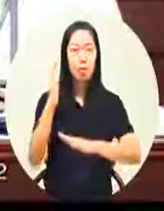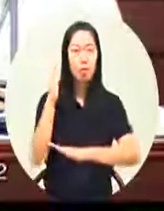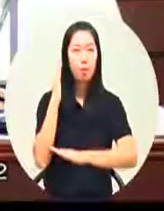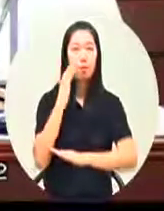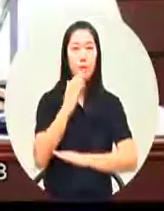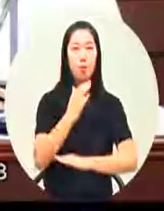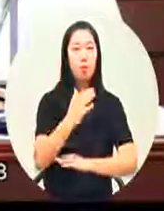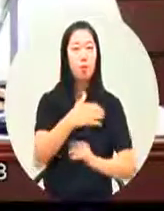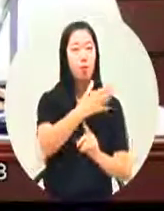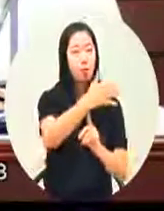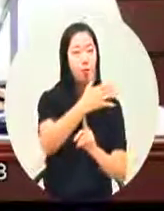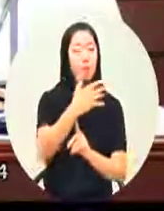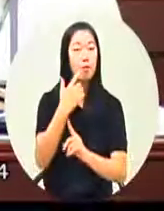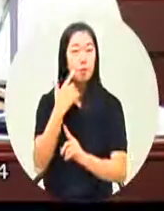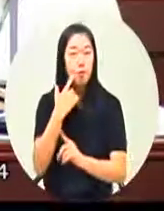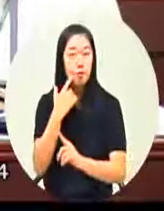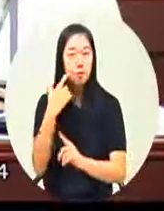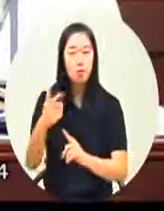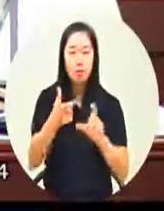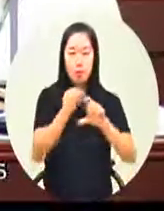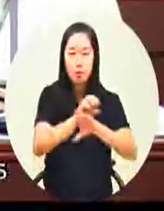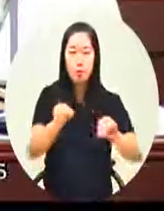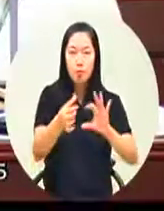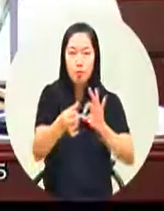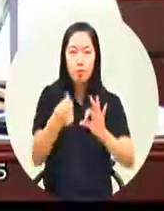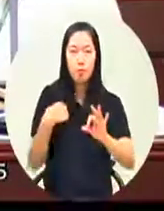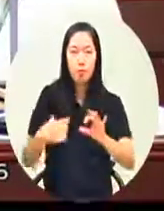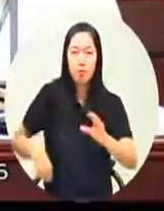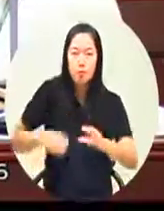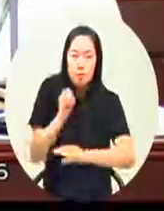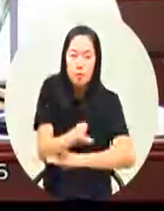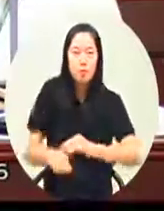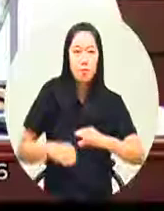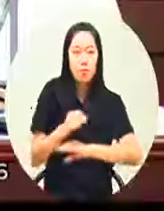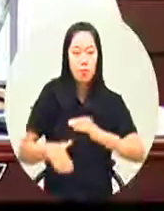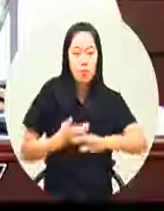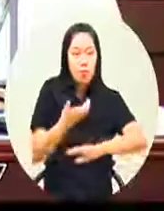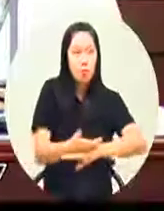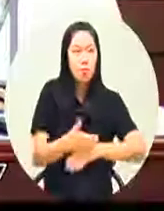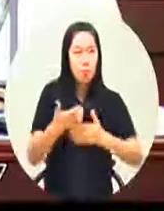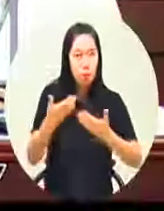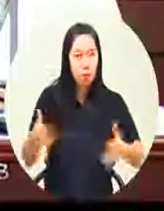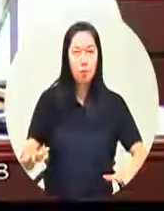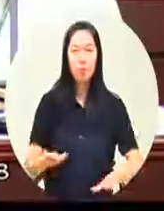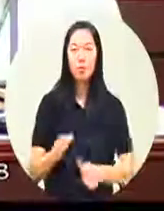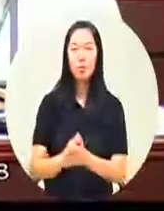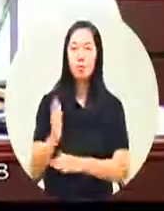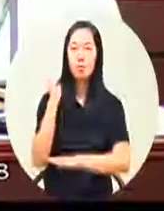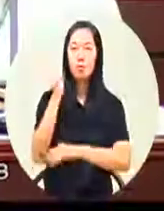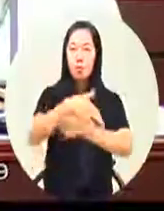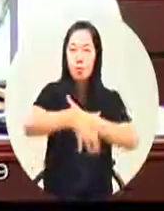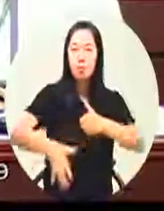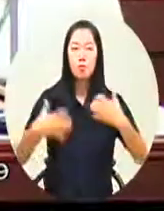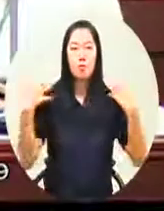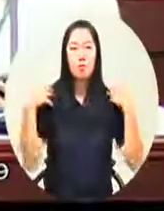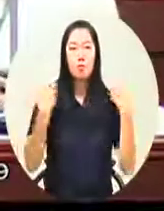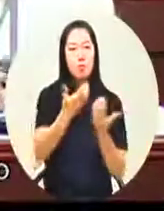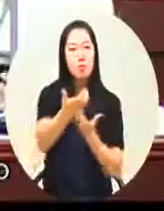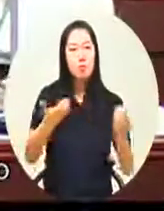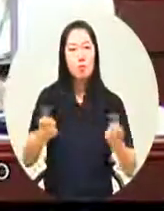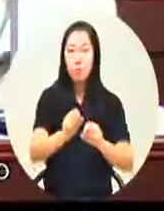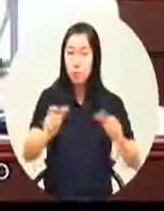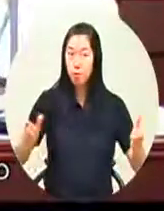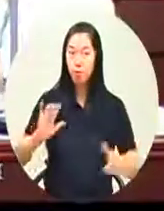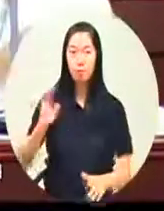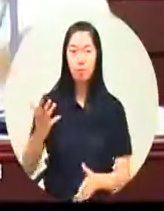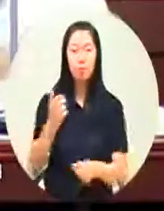的投入哈，其实蛮多的哈。那当然，不同的局处有不同的分工哈。那另外就是说，有关道路建